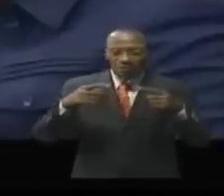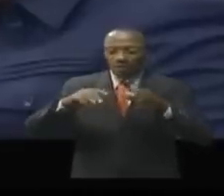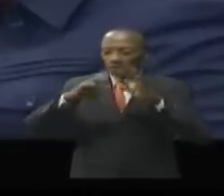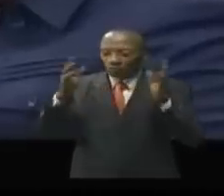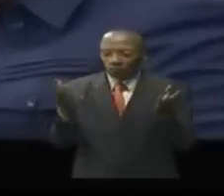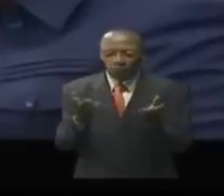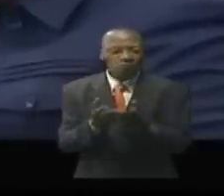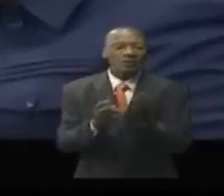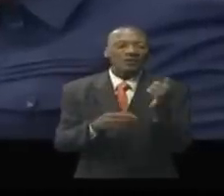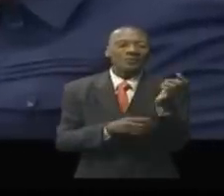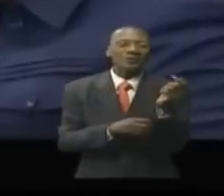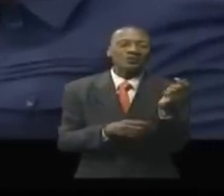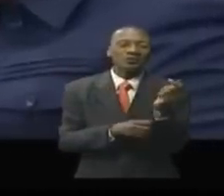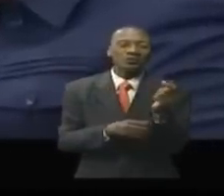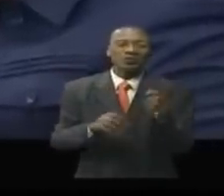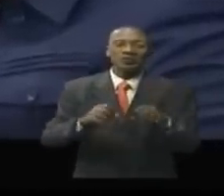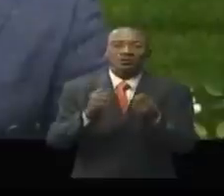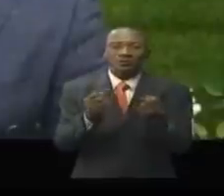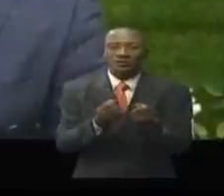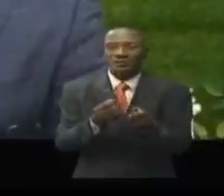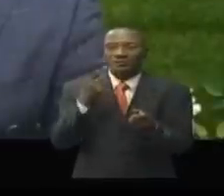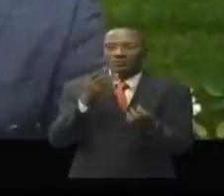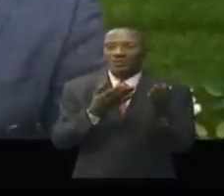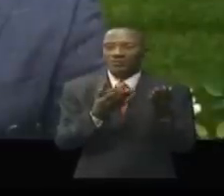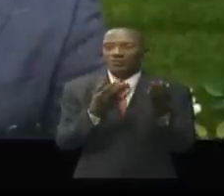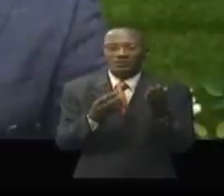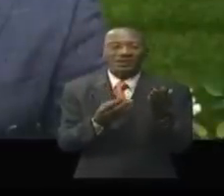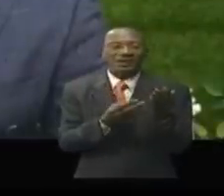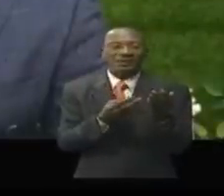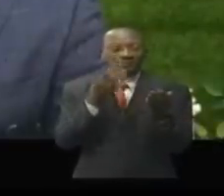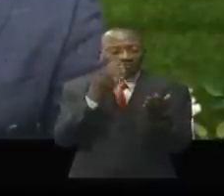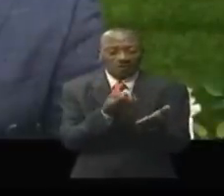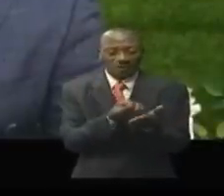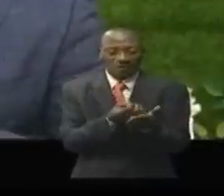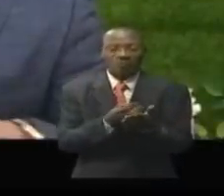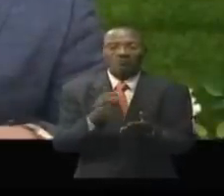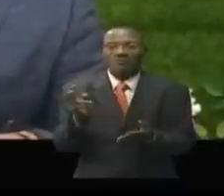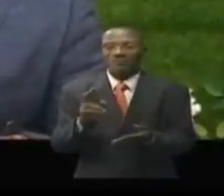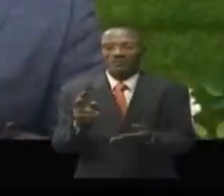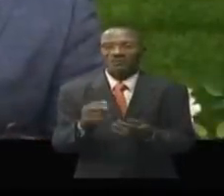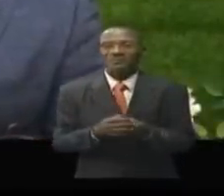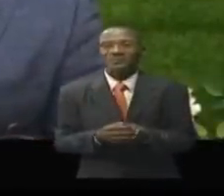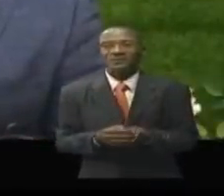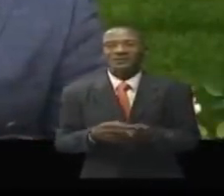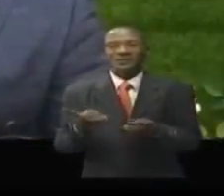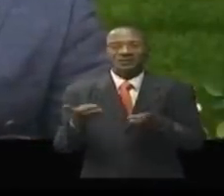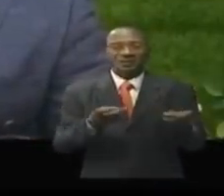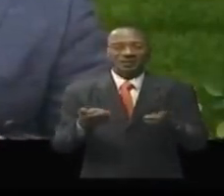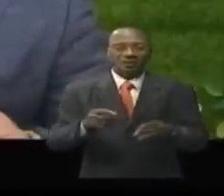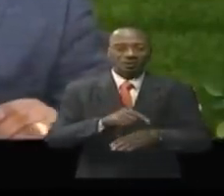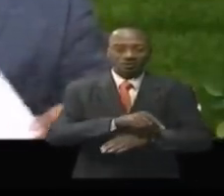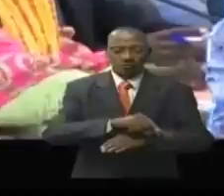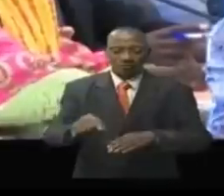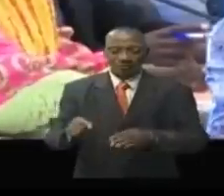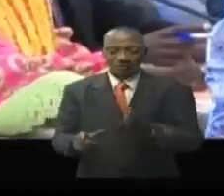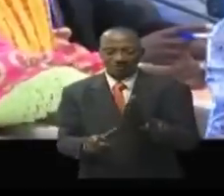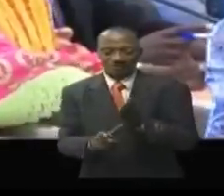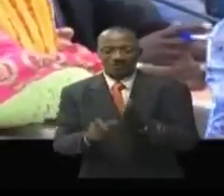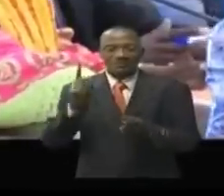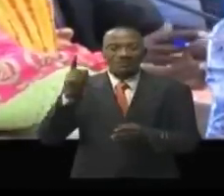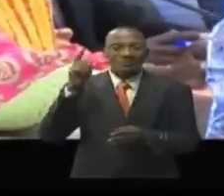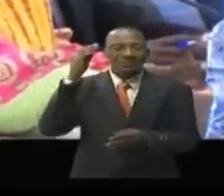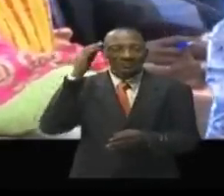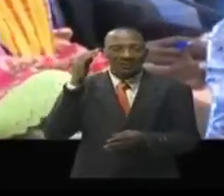les opportunités de l'économie verte, a souligné Héritier Piana, directeur des cabinets du vice-premier ministre, ministre